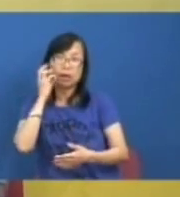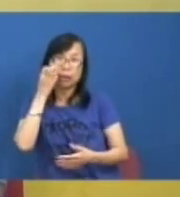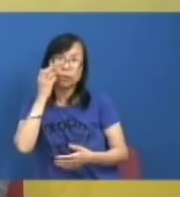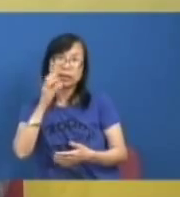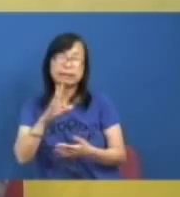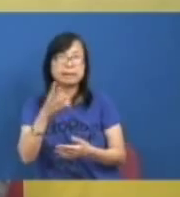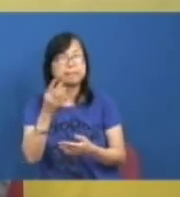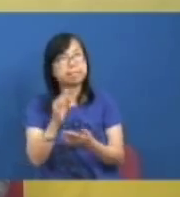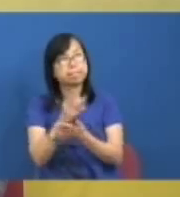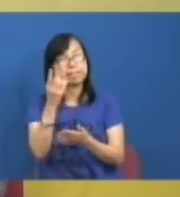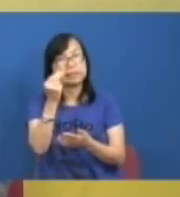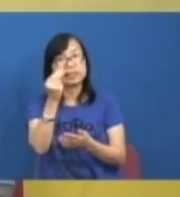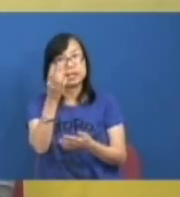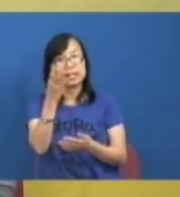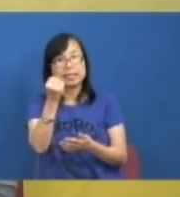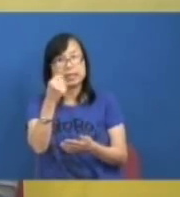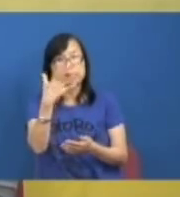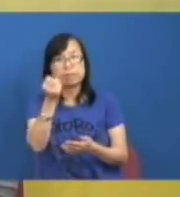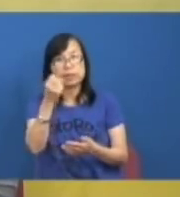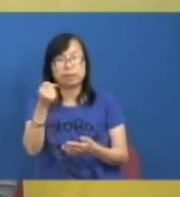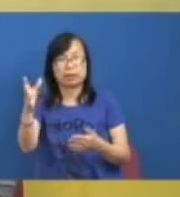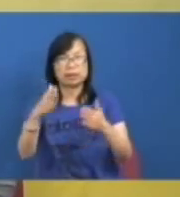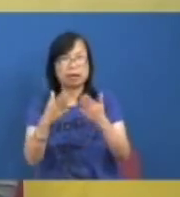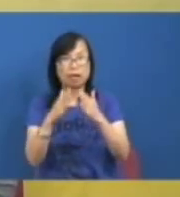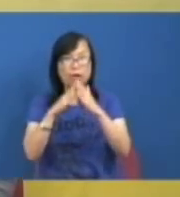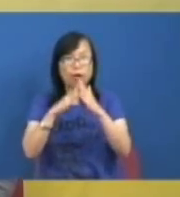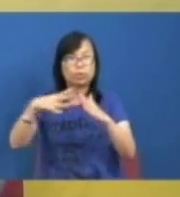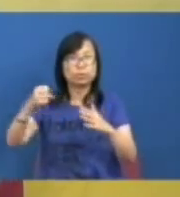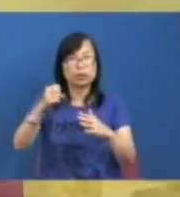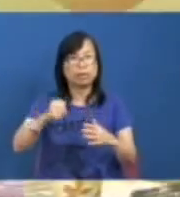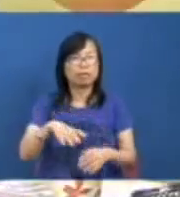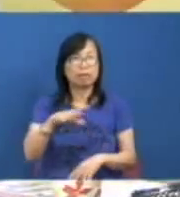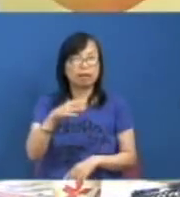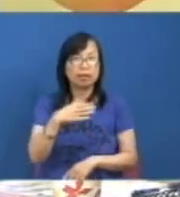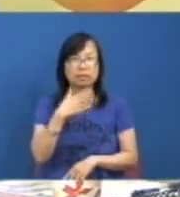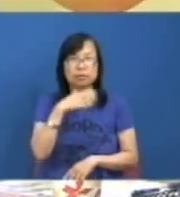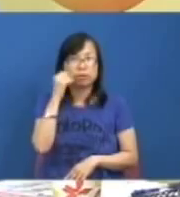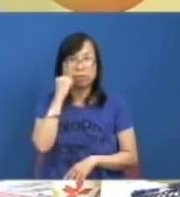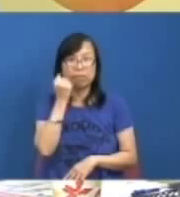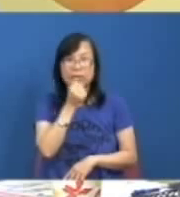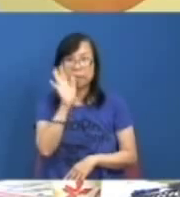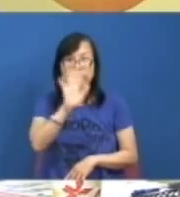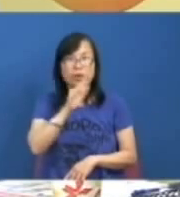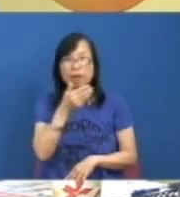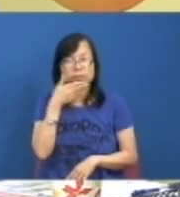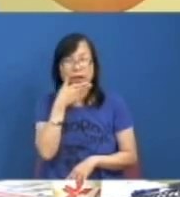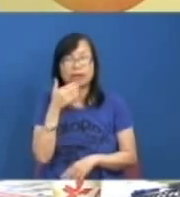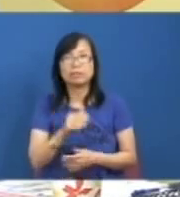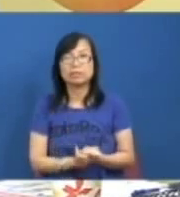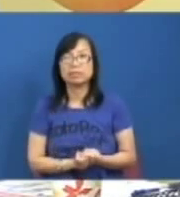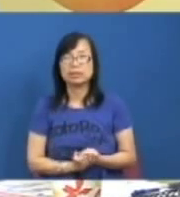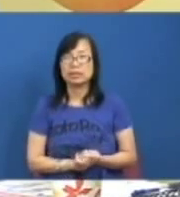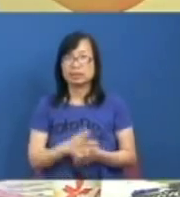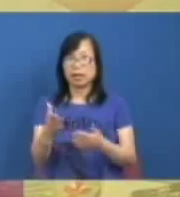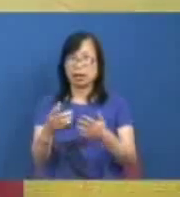四五十年咧，啲業主通常都唔方後生得去邊 嘅。係啊， 如果睇住嗰個物業成長，你肯定即係可能依家講緊都起